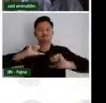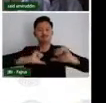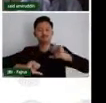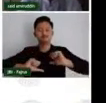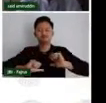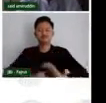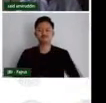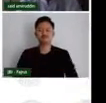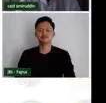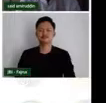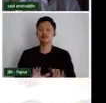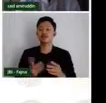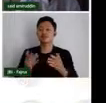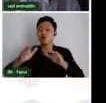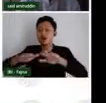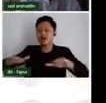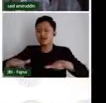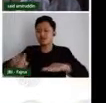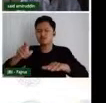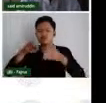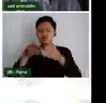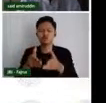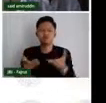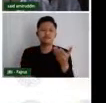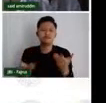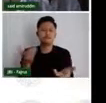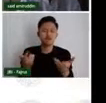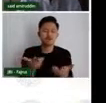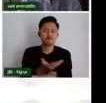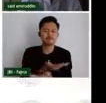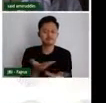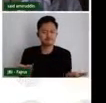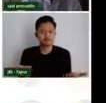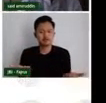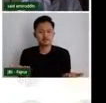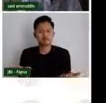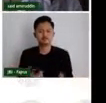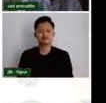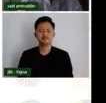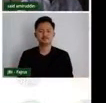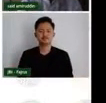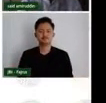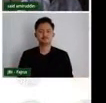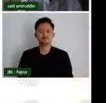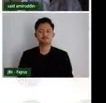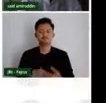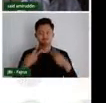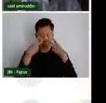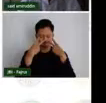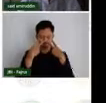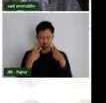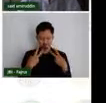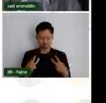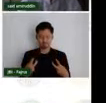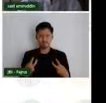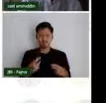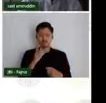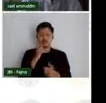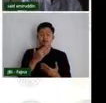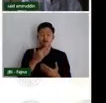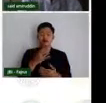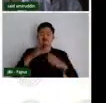Ataupun ada anak-anak berkebutuhan khusus yang mungkin mereka bisa mengeksplorasikan itu hanya dengan sebuah senyuman yang